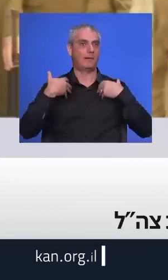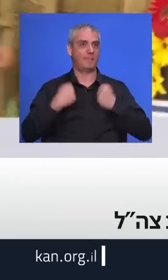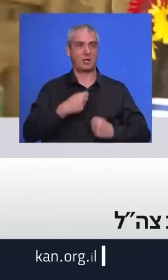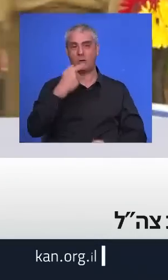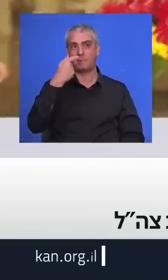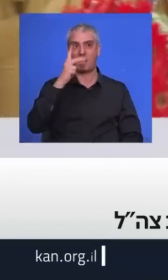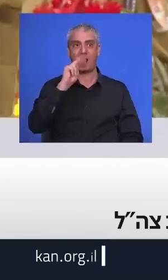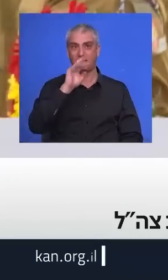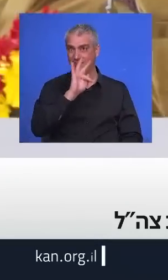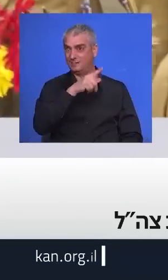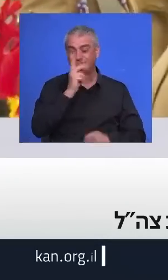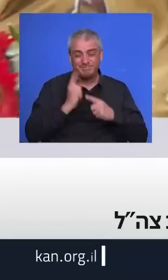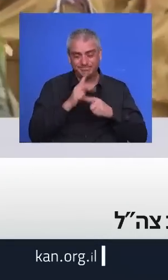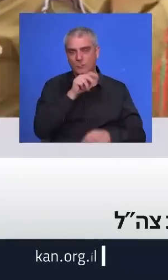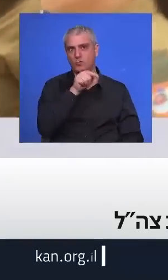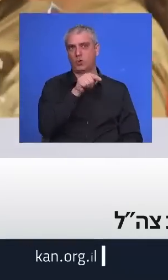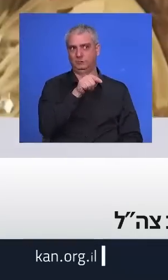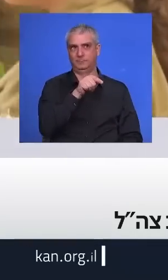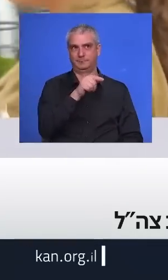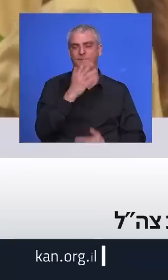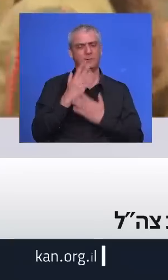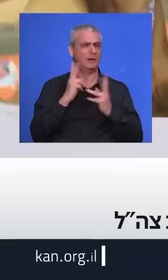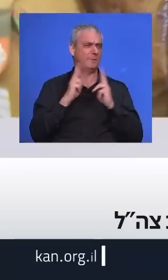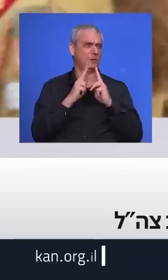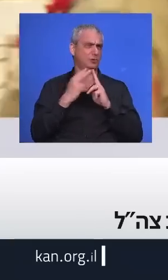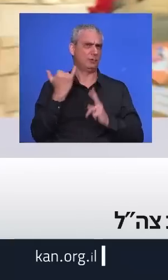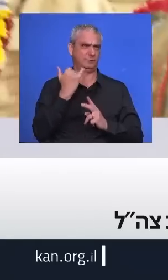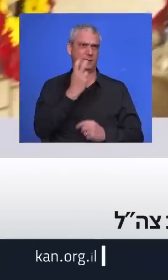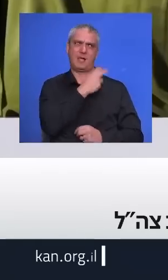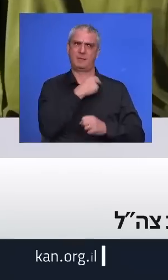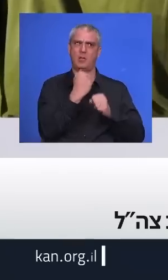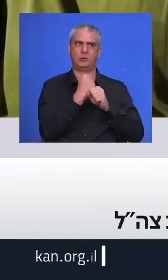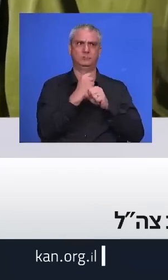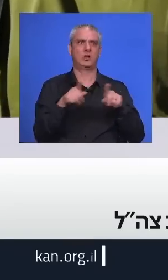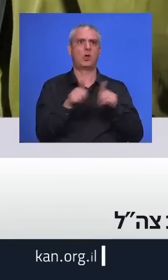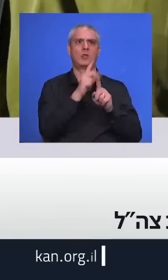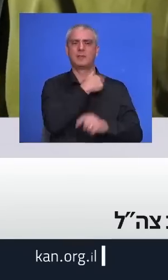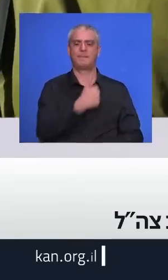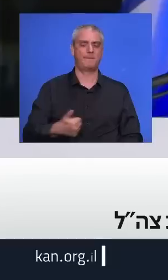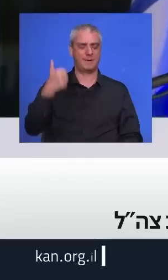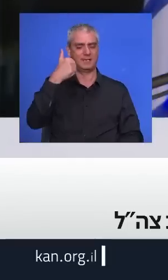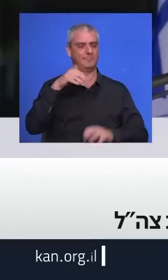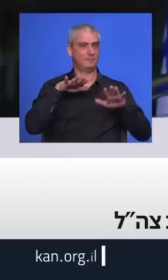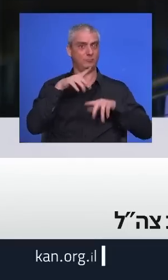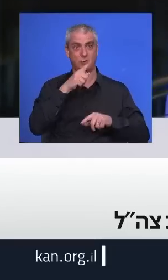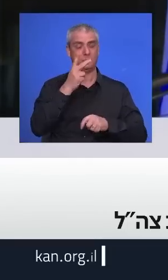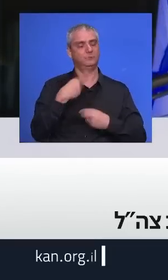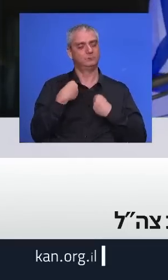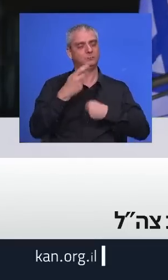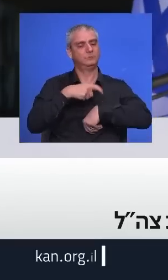בדיוק בסוגיה הזו, כחלק מהפגישות השוטפות שהרמטכ"ל מקיים עם אותם בכירי הדרג המדיני, ומקדיש